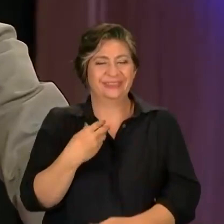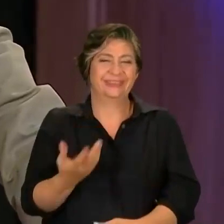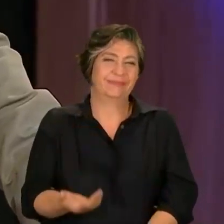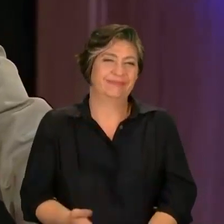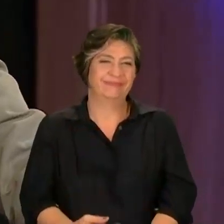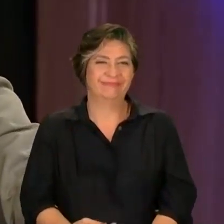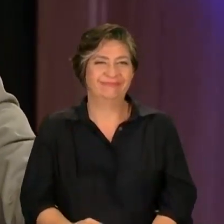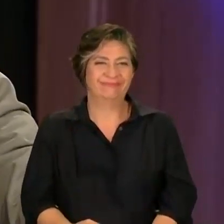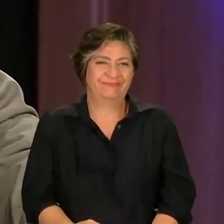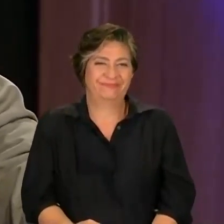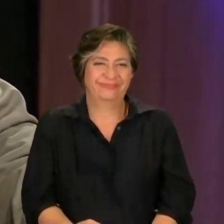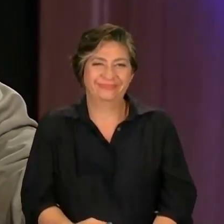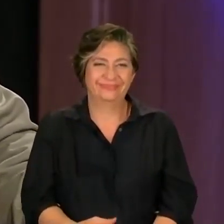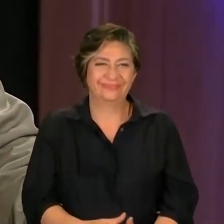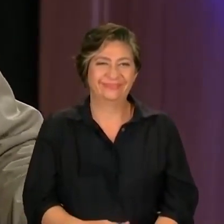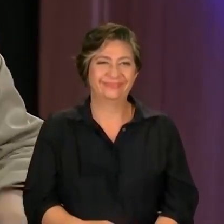Şevk.